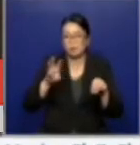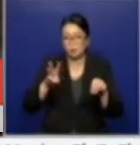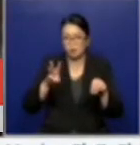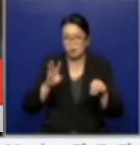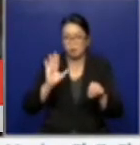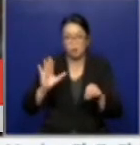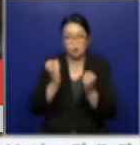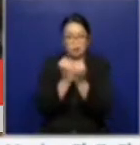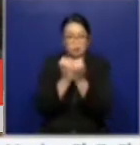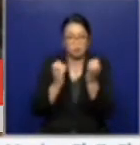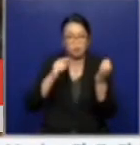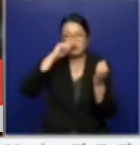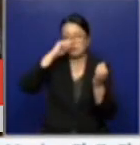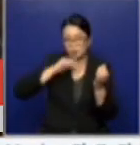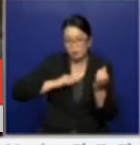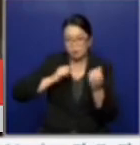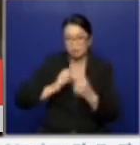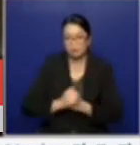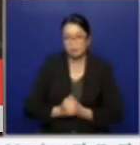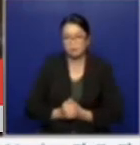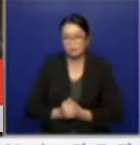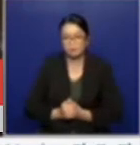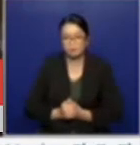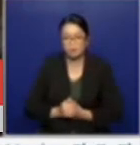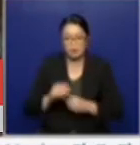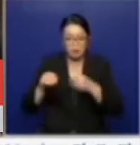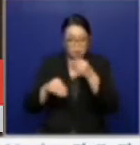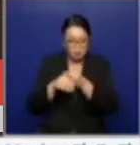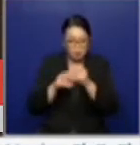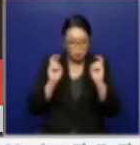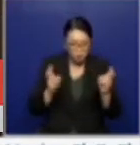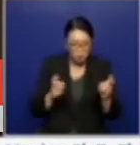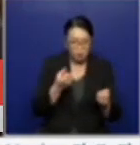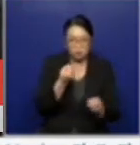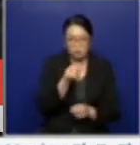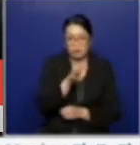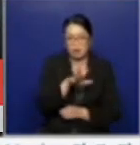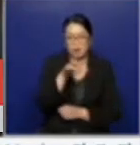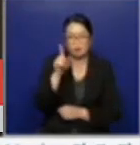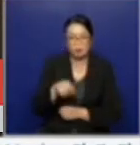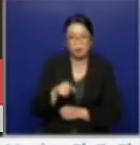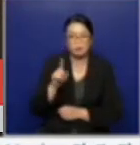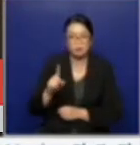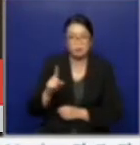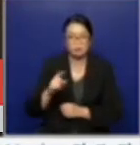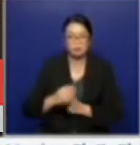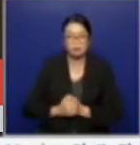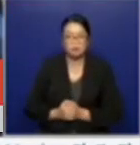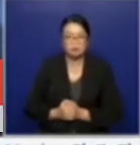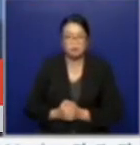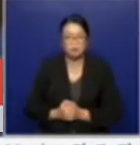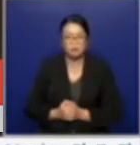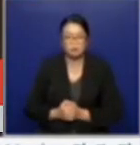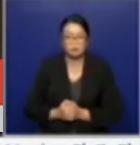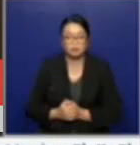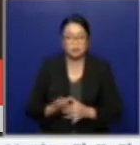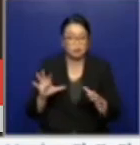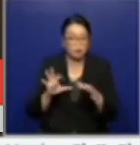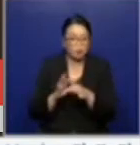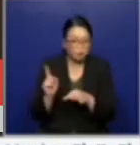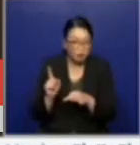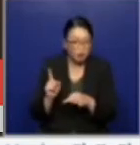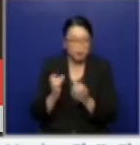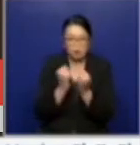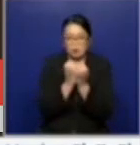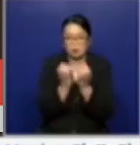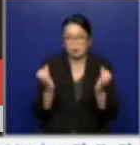รัฐธรรมนูญแห่งราชอาณาจักรไทยเพิ่มเติมหมวดที่15ทับ1ในการจัดทำรัฐธรรมนูญใ